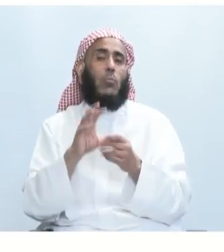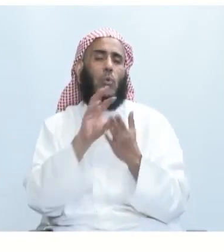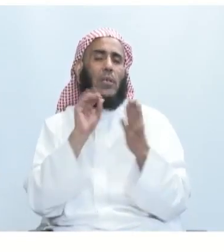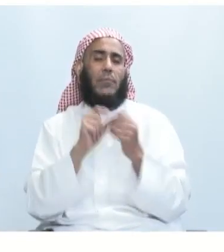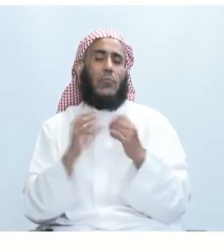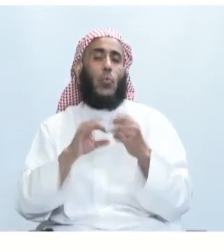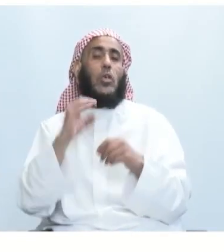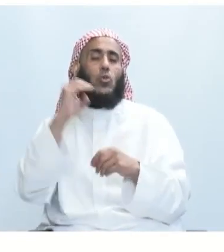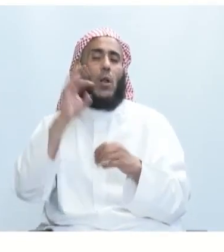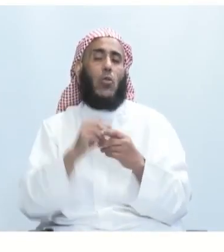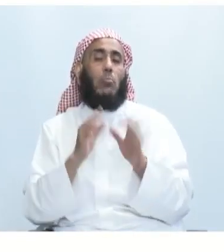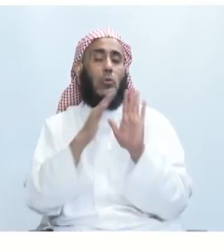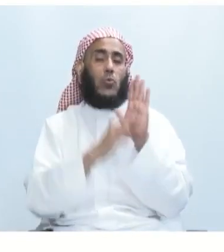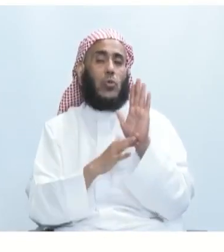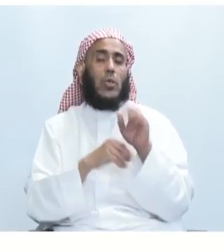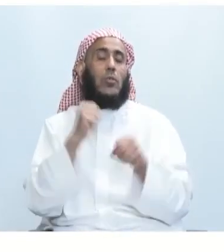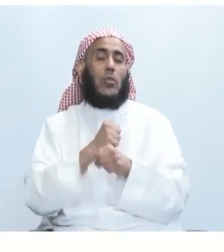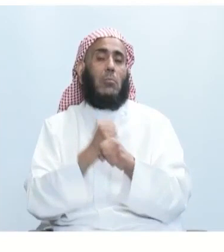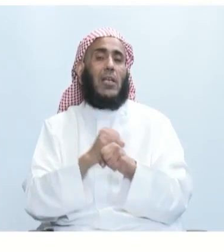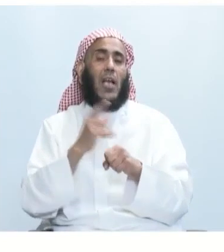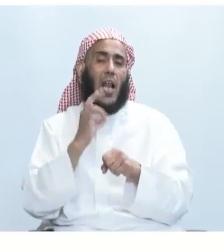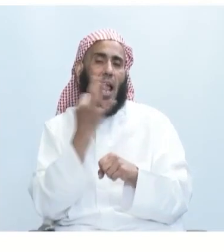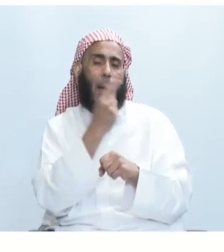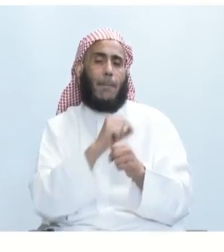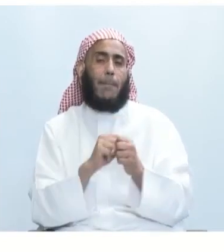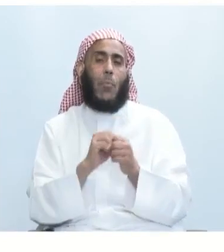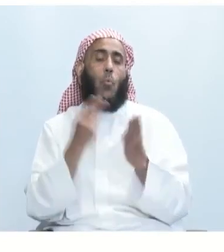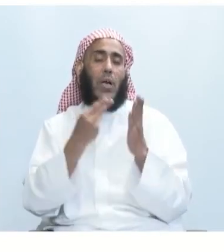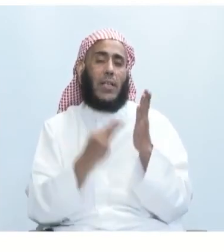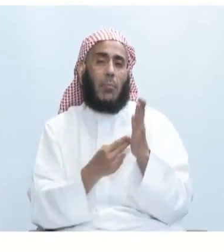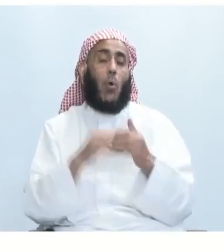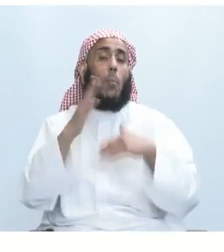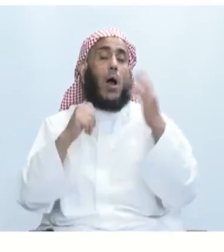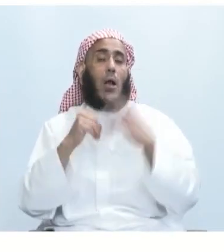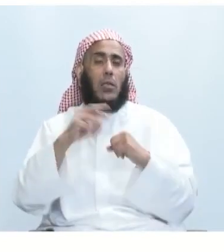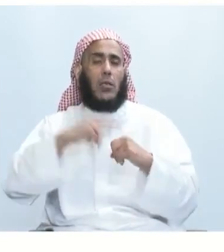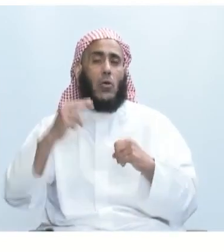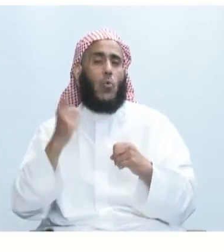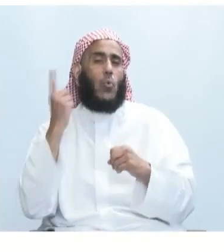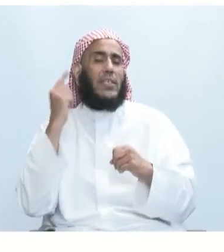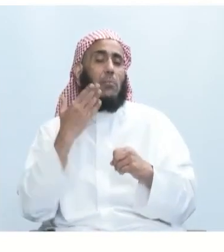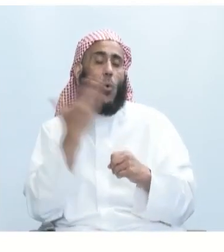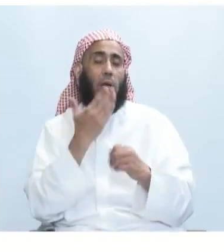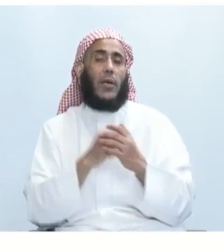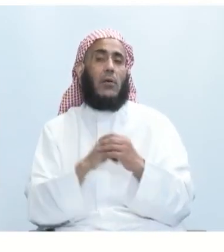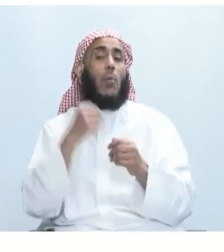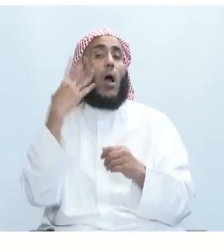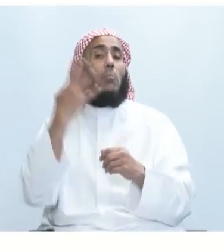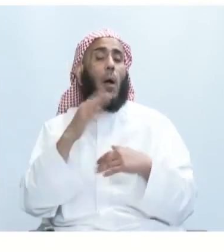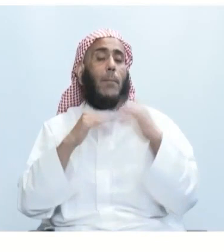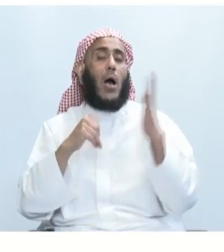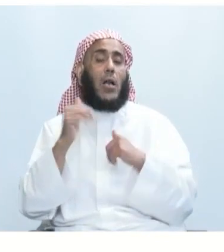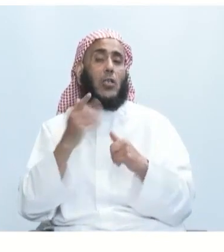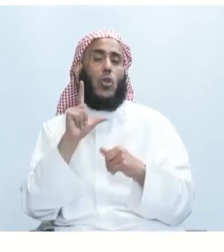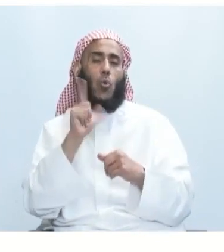وايضا جمل ثم نصوص تستخدم على شكل كلام وكتابه مهارات واستماع وقراءه اربع مهارات